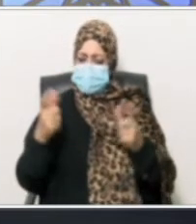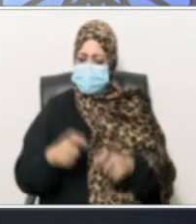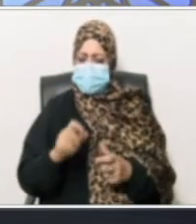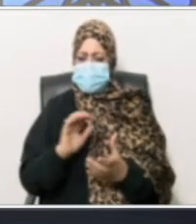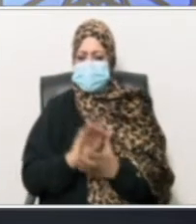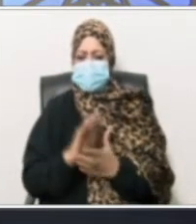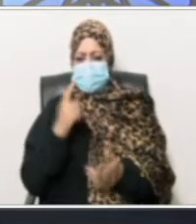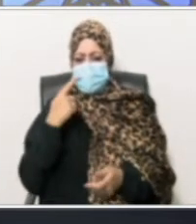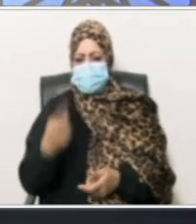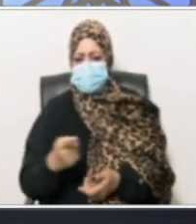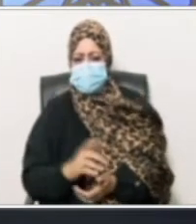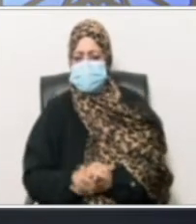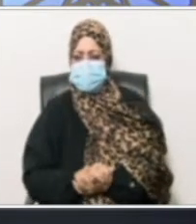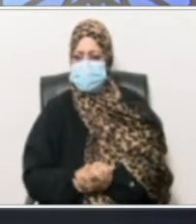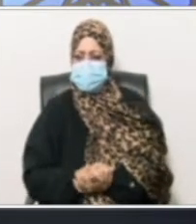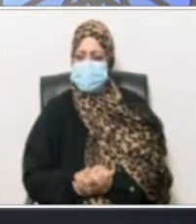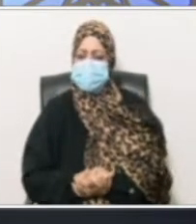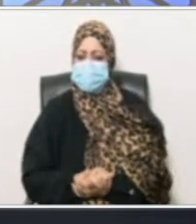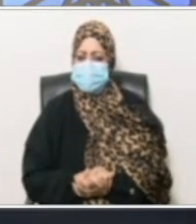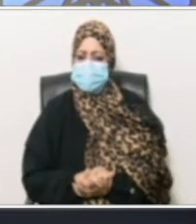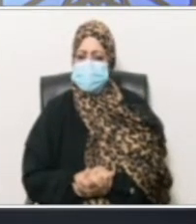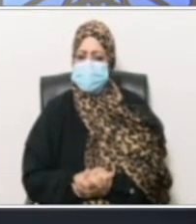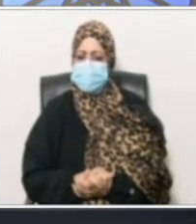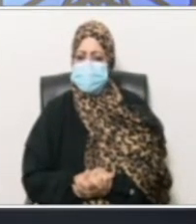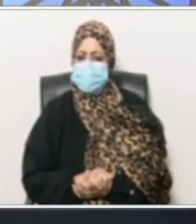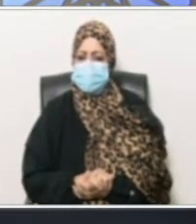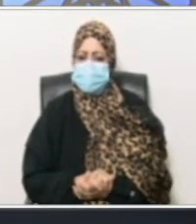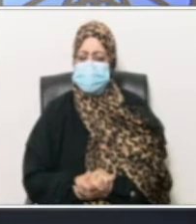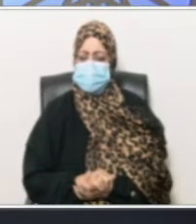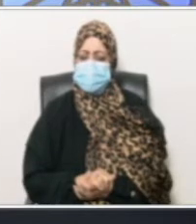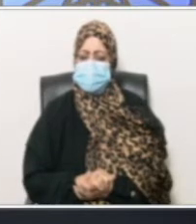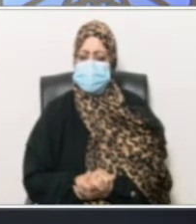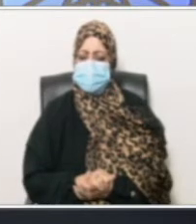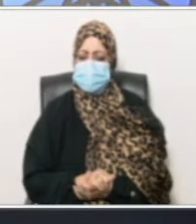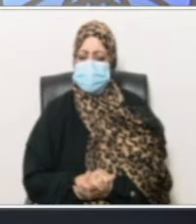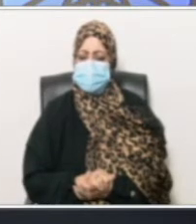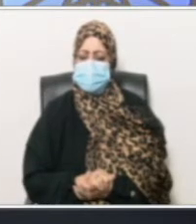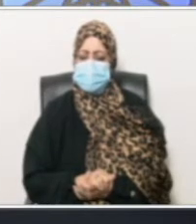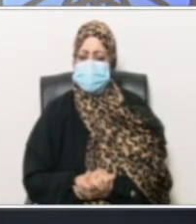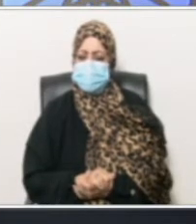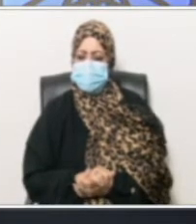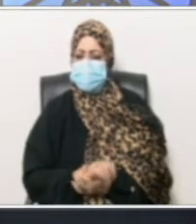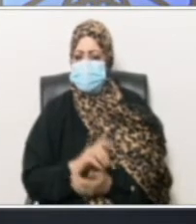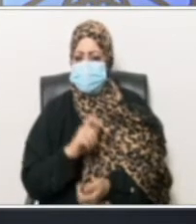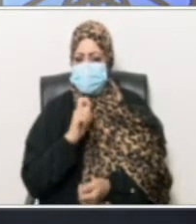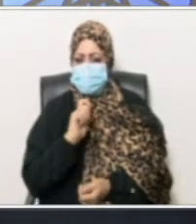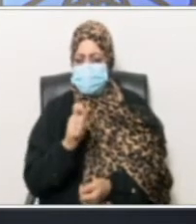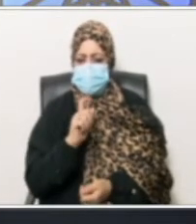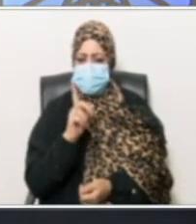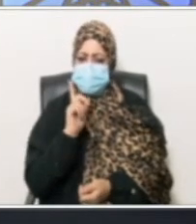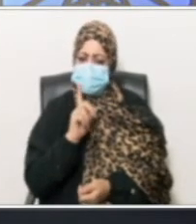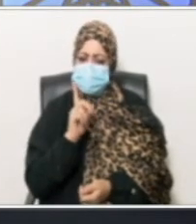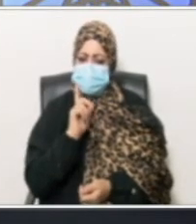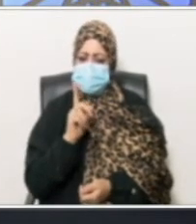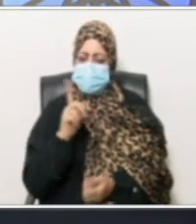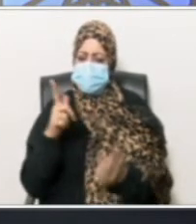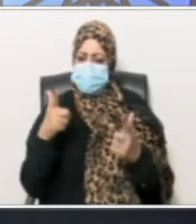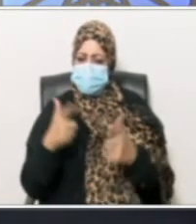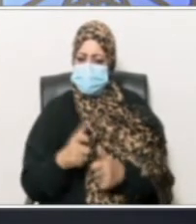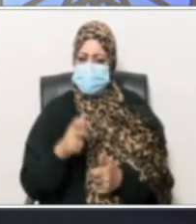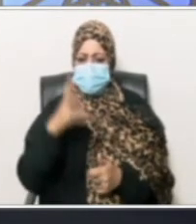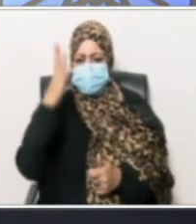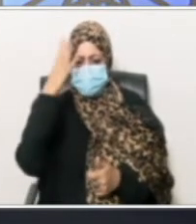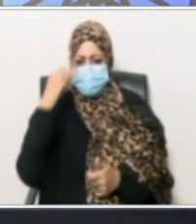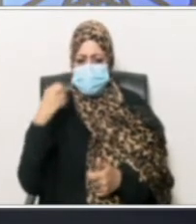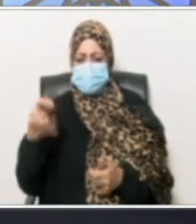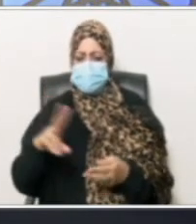ما زال خطاب الكراهية وما زال يعني تكفير الناس وتشهيرهم. خاصة من مشايخنا ومن دار الإفتاء بالذات